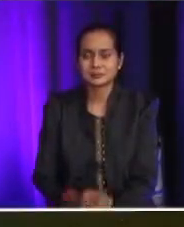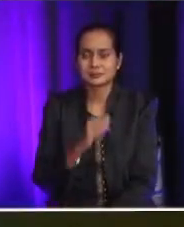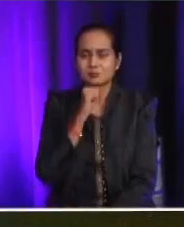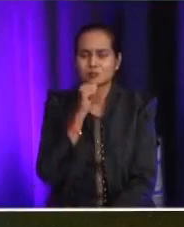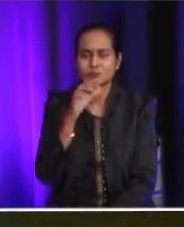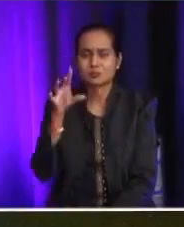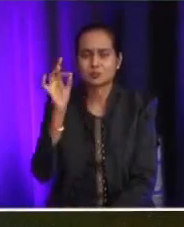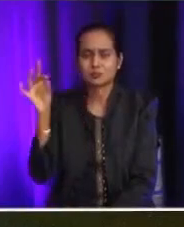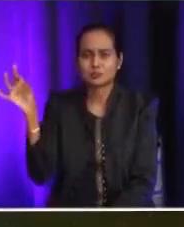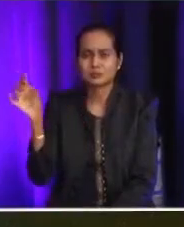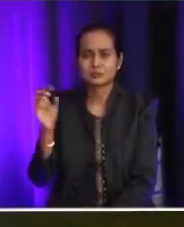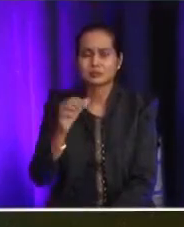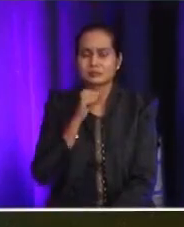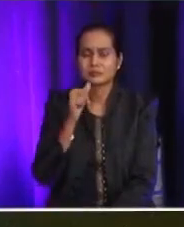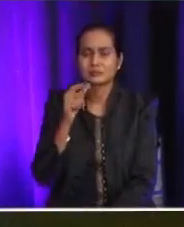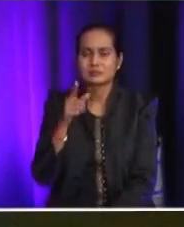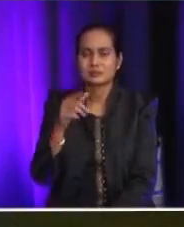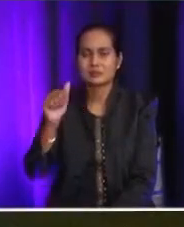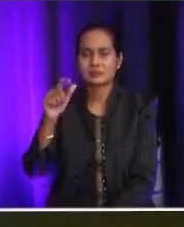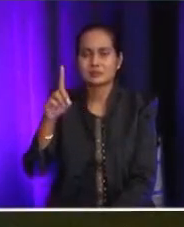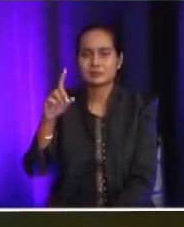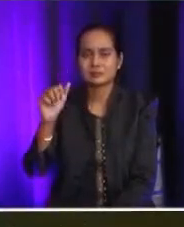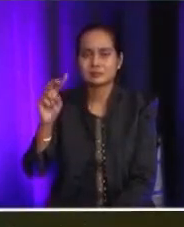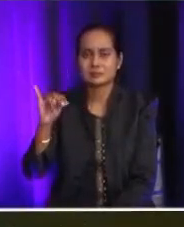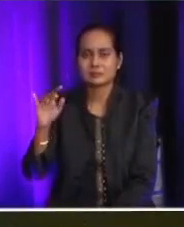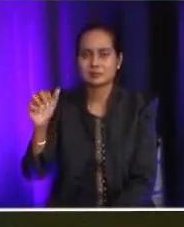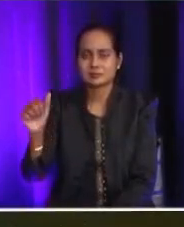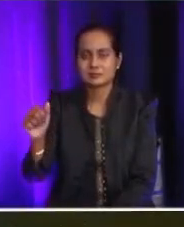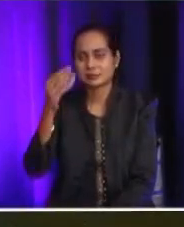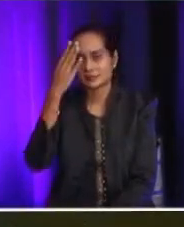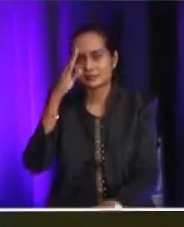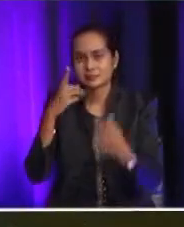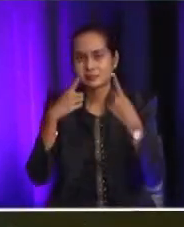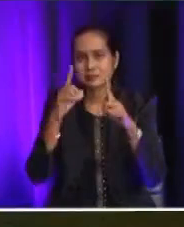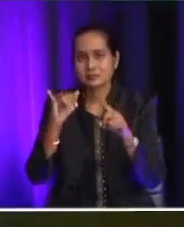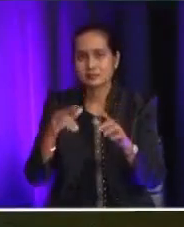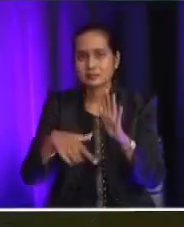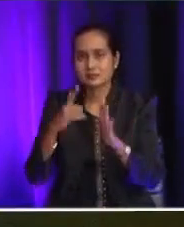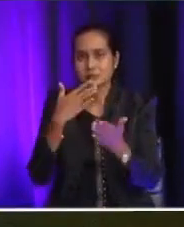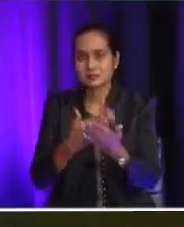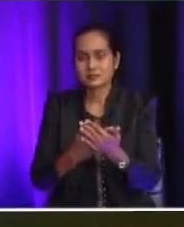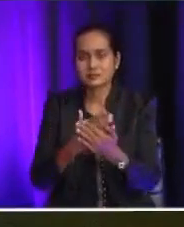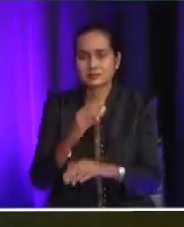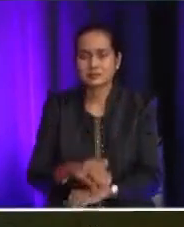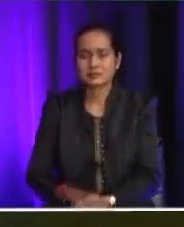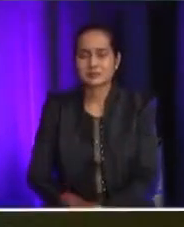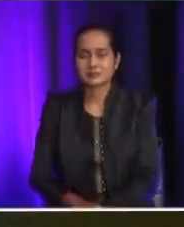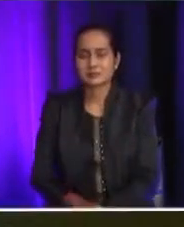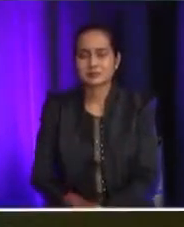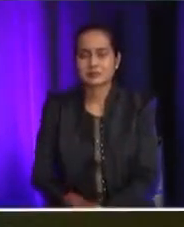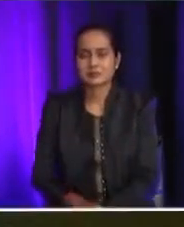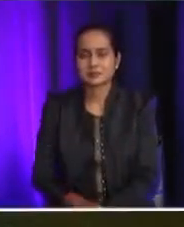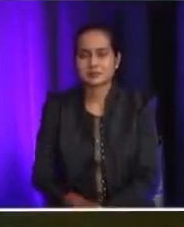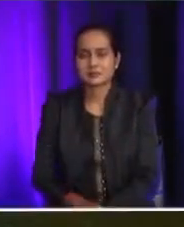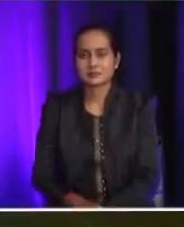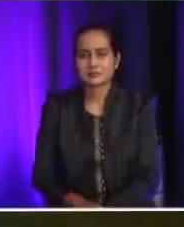kata. Di luar kotak. Ya, boleh. Betul ya. Baiklah ya, Nadira tak sabar lagi. Dia tak ada bintang lagi. Nadira ada pandangan, Nadira? Silakan.